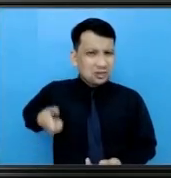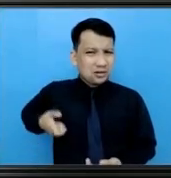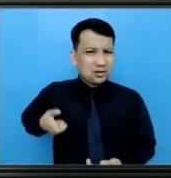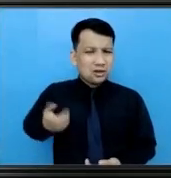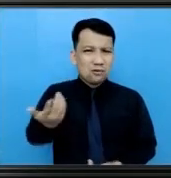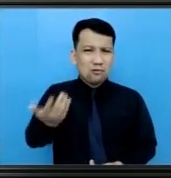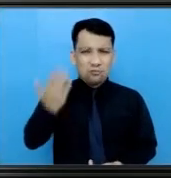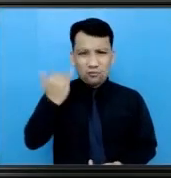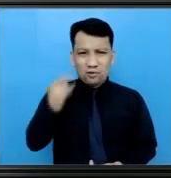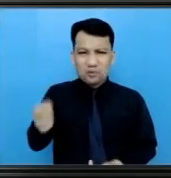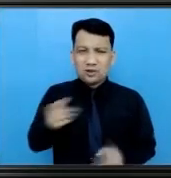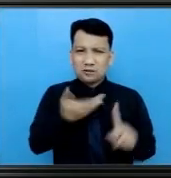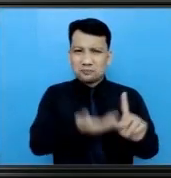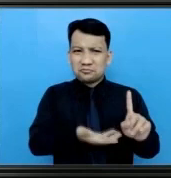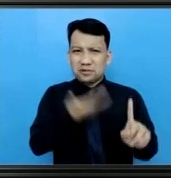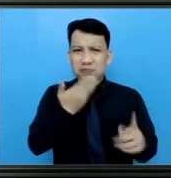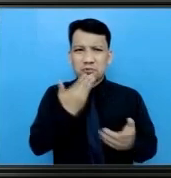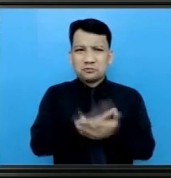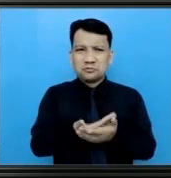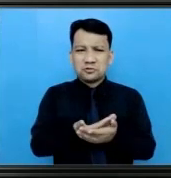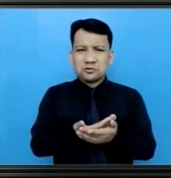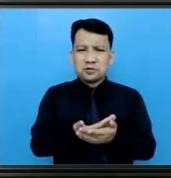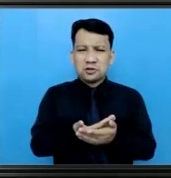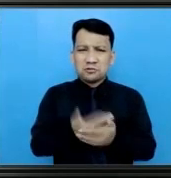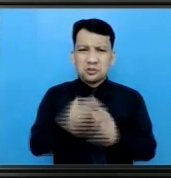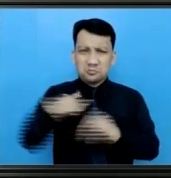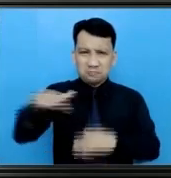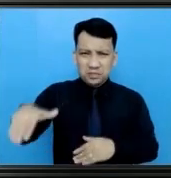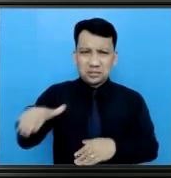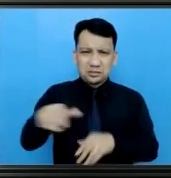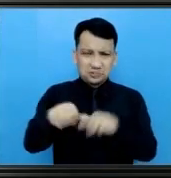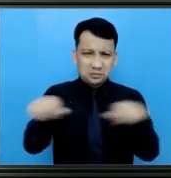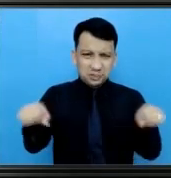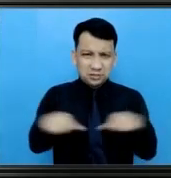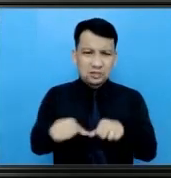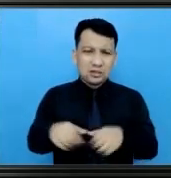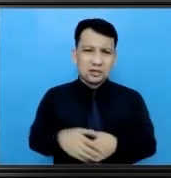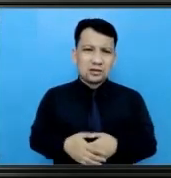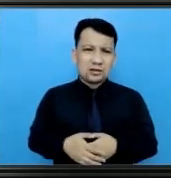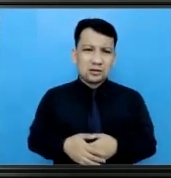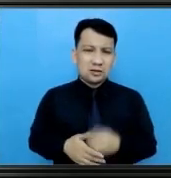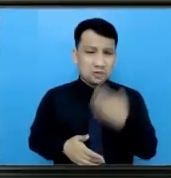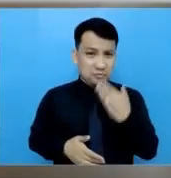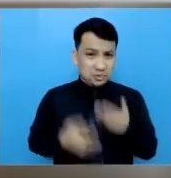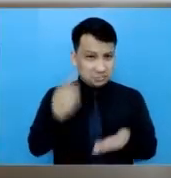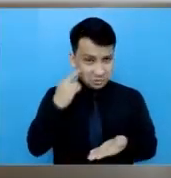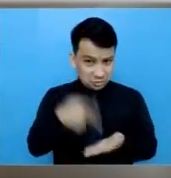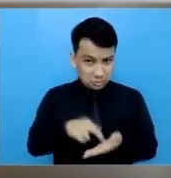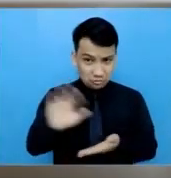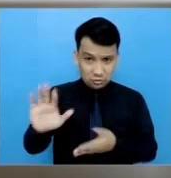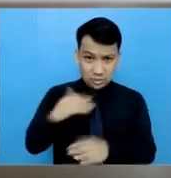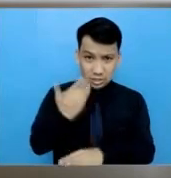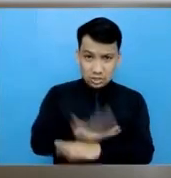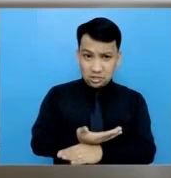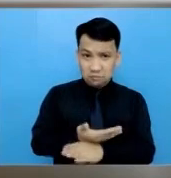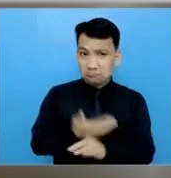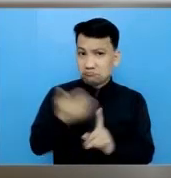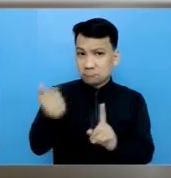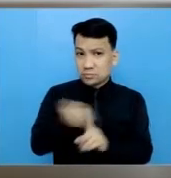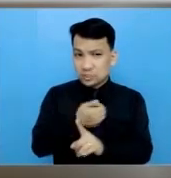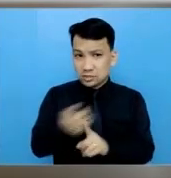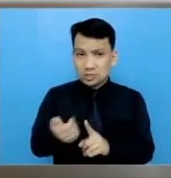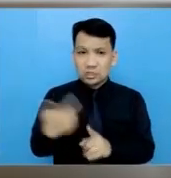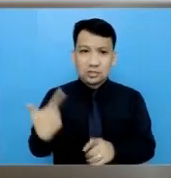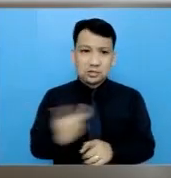Lalo't kilala raw siyang mabait na bata sa kanilang lugar. Yung anak niyo po ba may record na violente at nananakit?